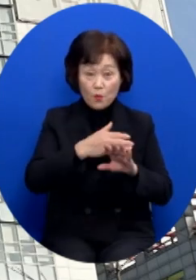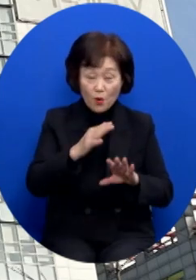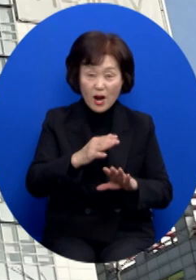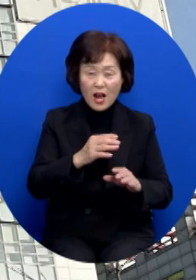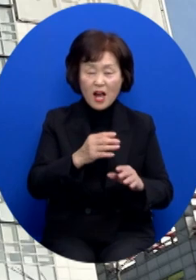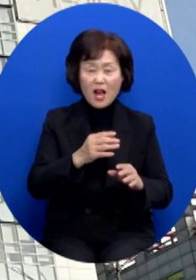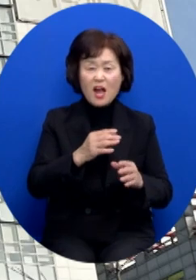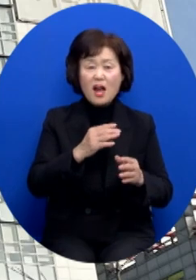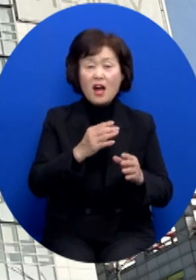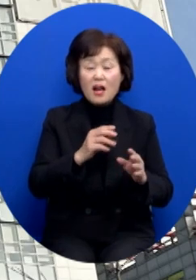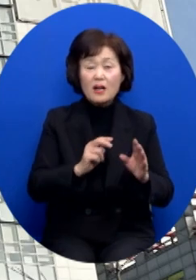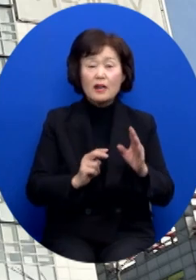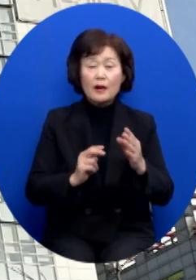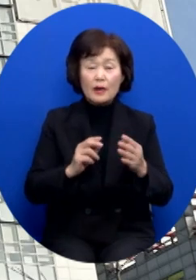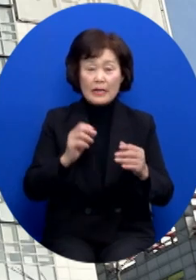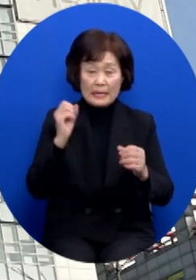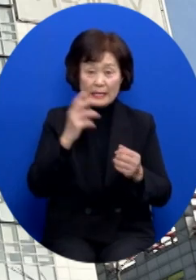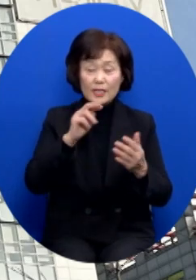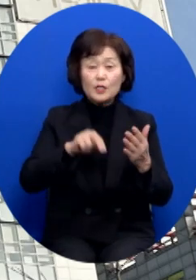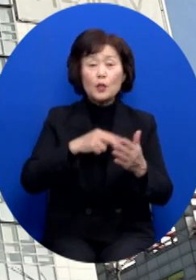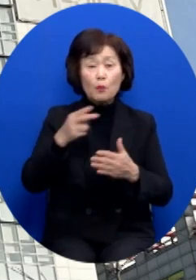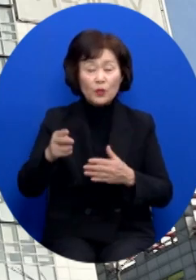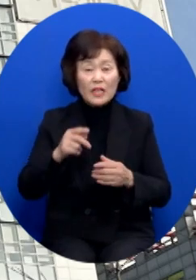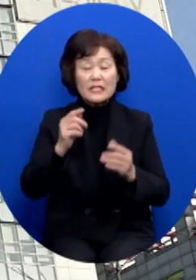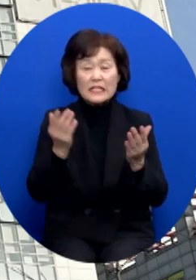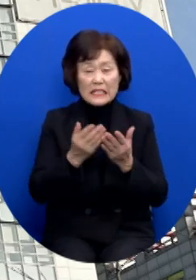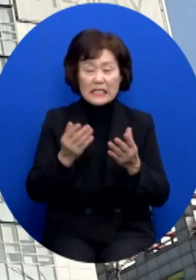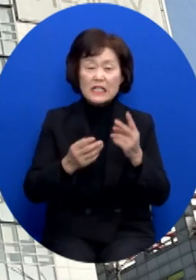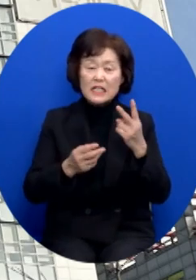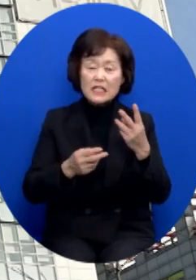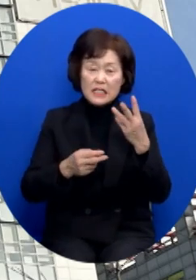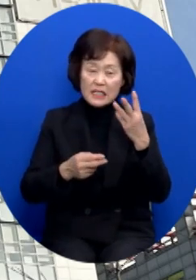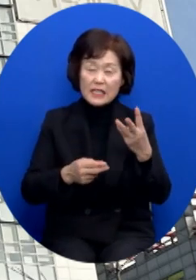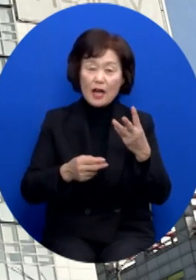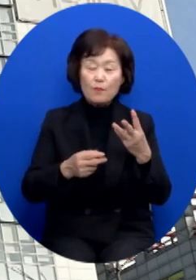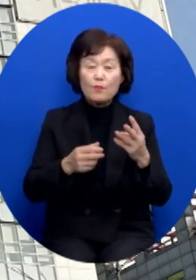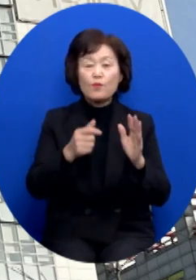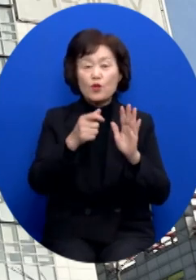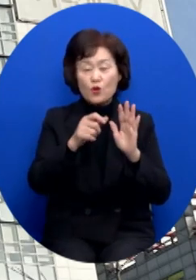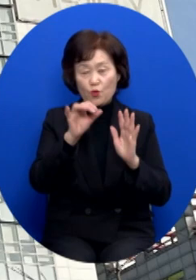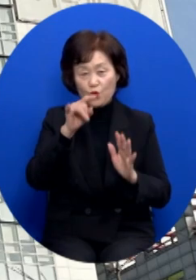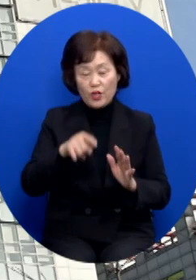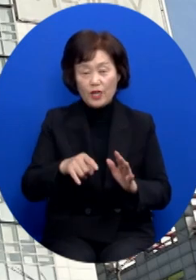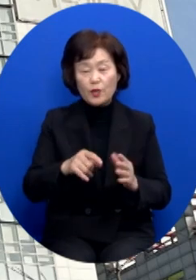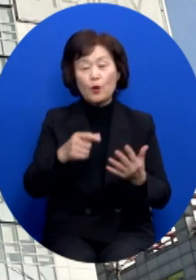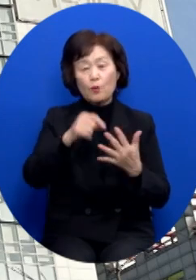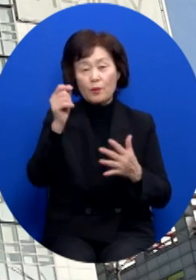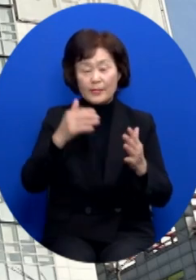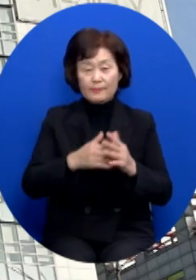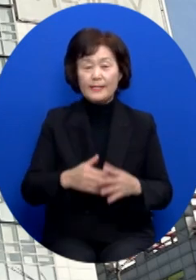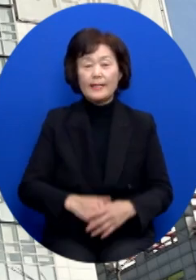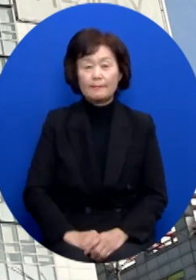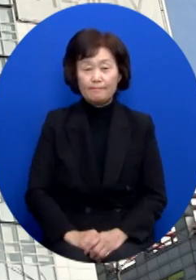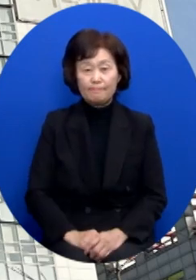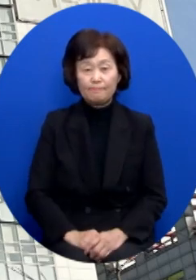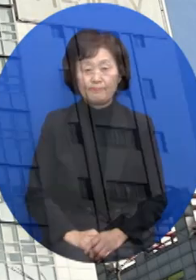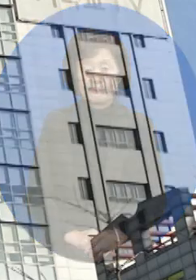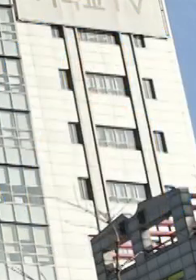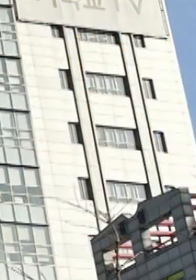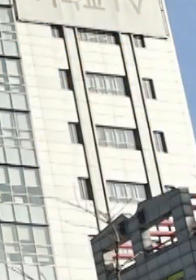재개와 북한 국경 재개방이 각각 2위와 3위에 이름을 올렸습니다. 지금까지 오늘의 주요